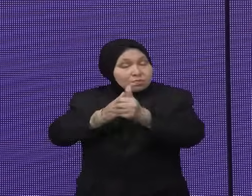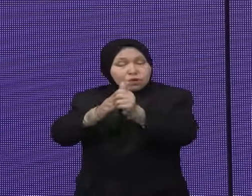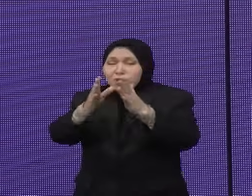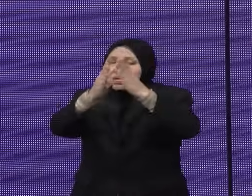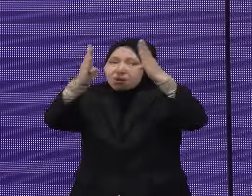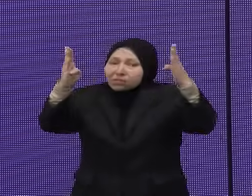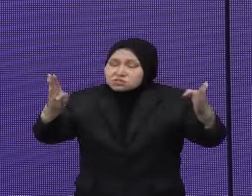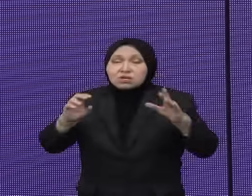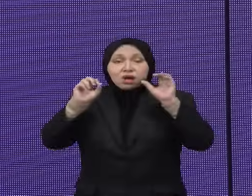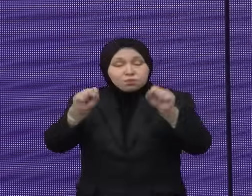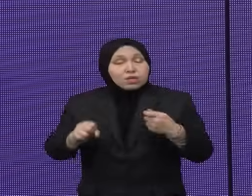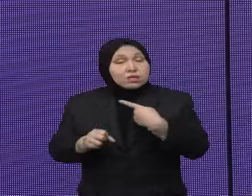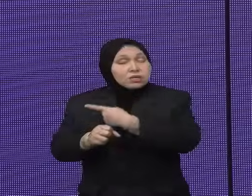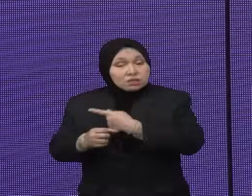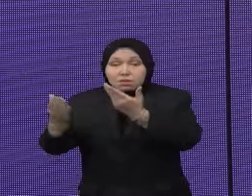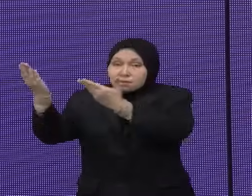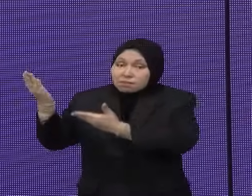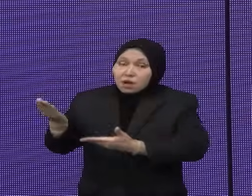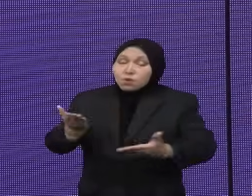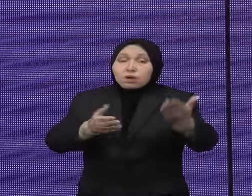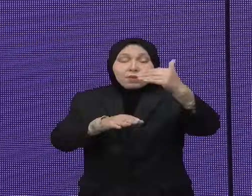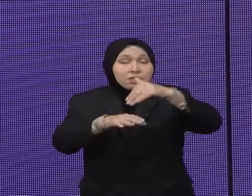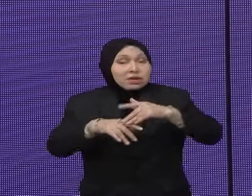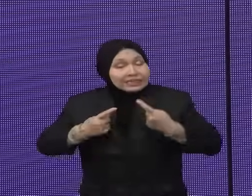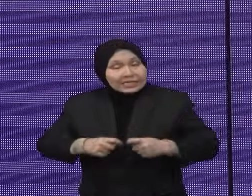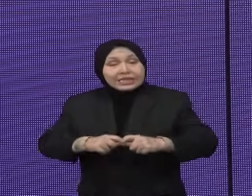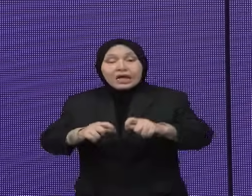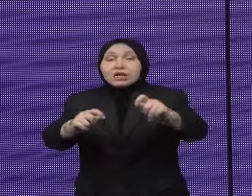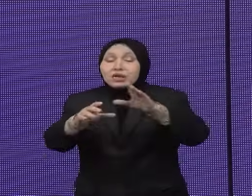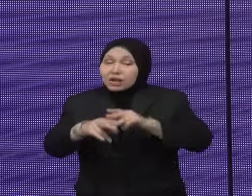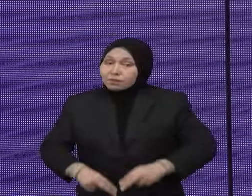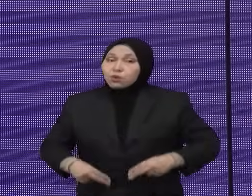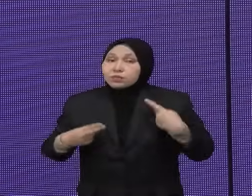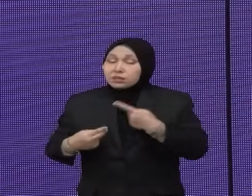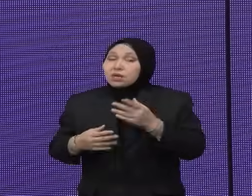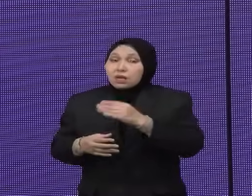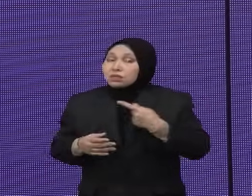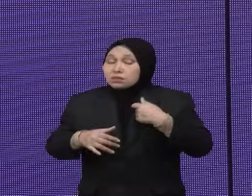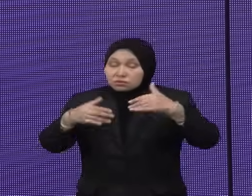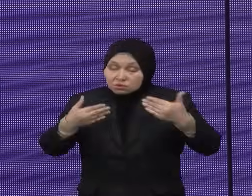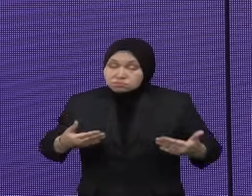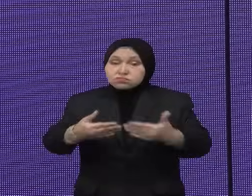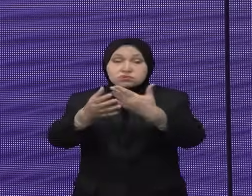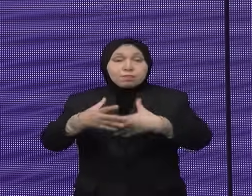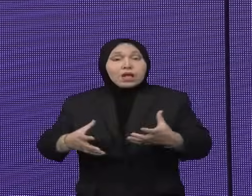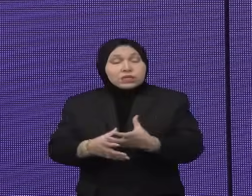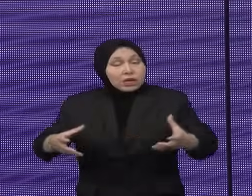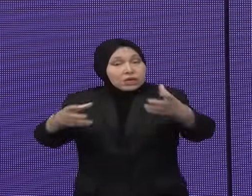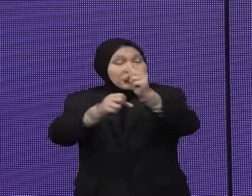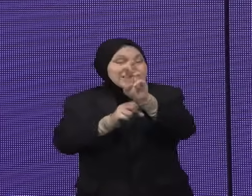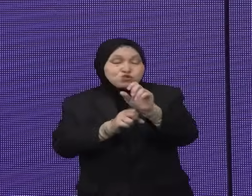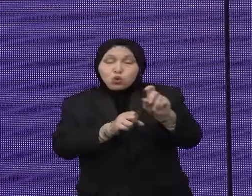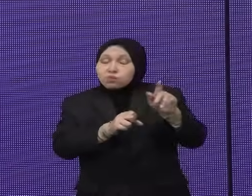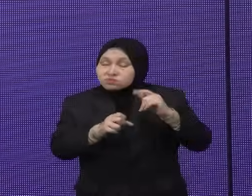besar yang boleh kita bawa kepada tindakan dalam kehidupan kita. Dan kita terus kepada resolusi pada hari ini, kita